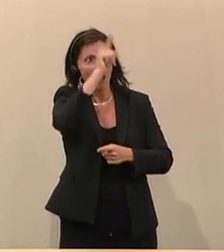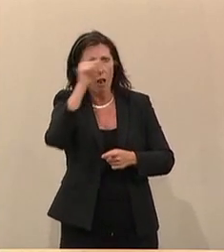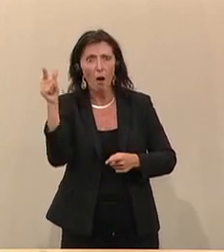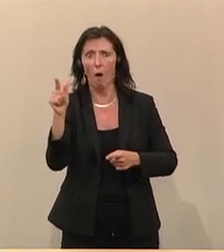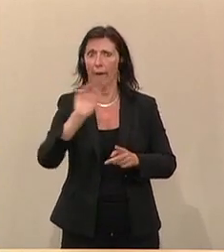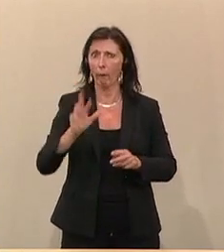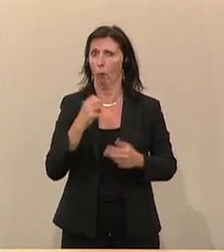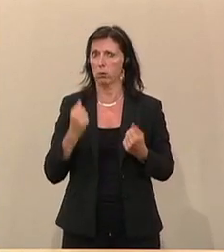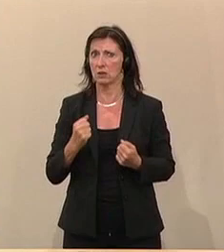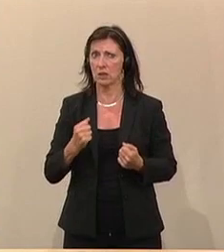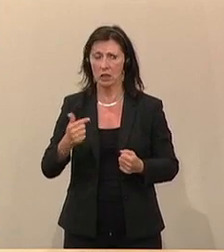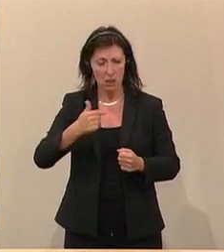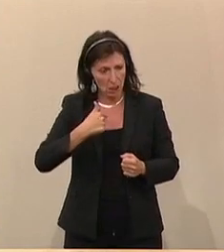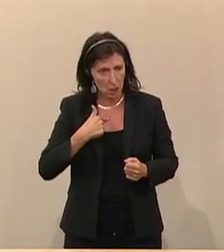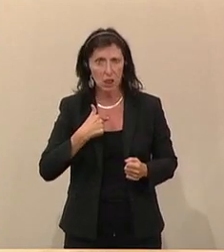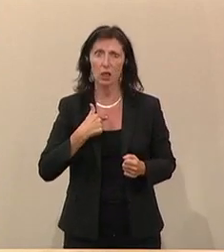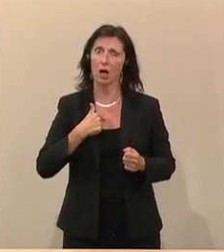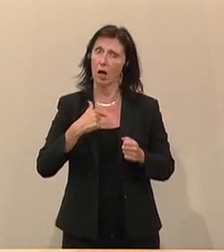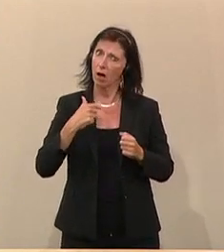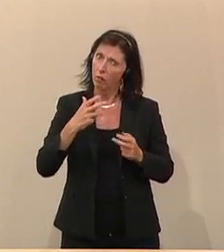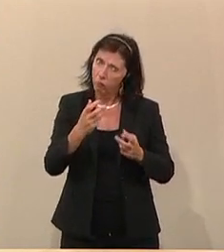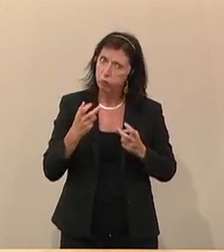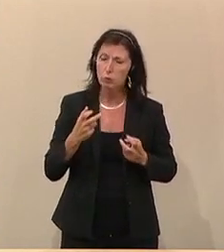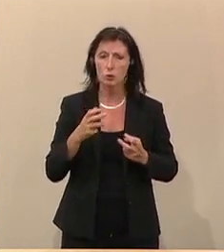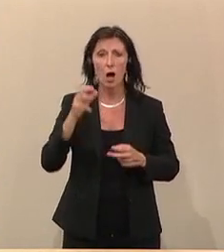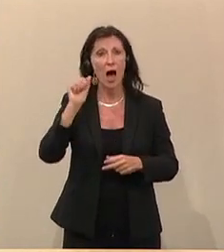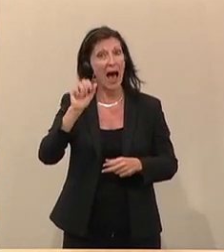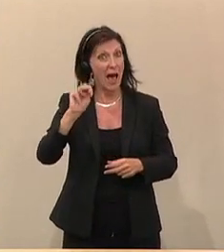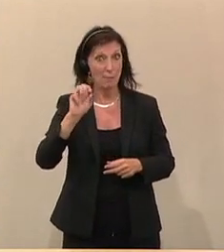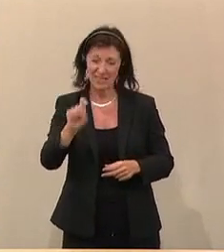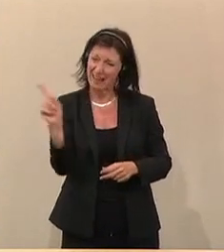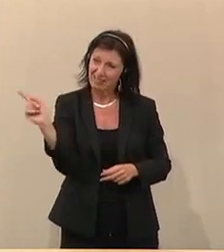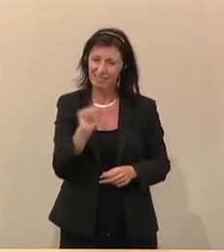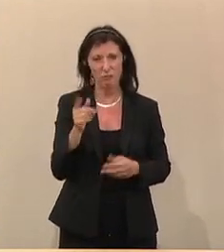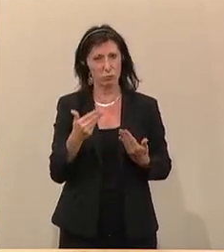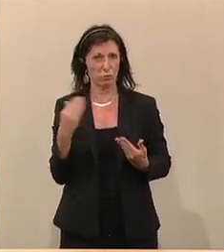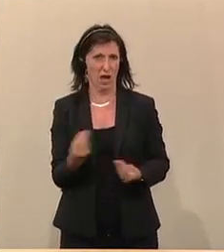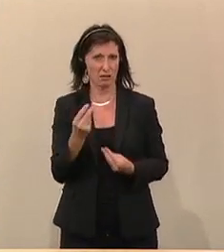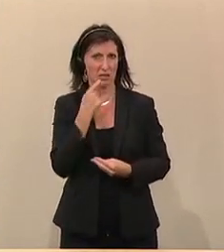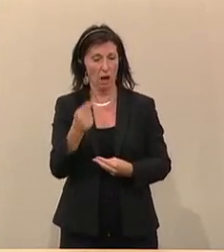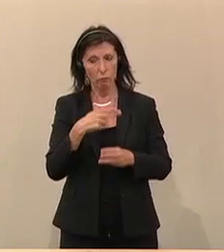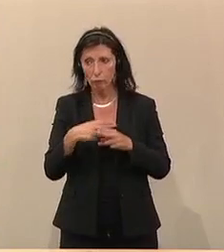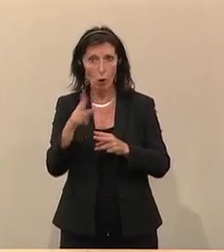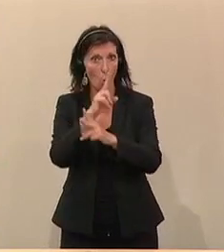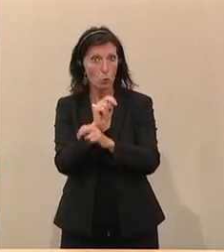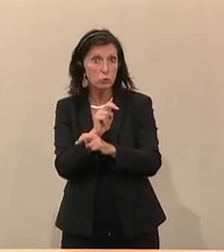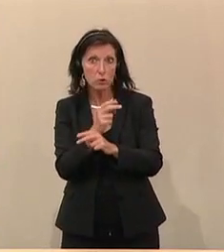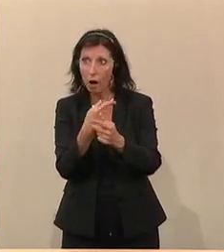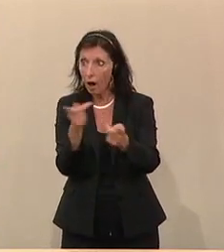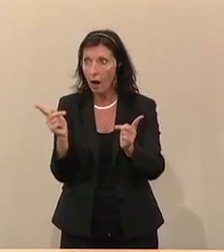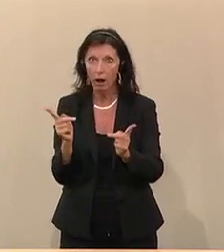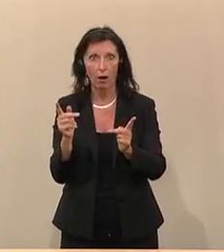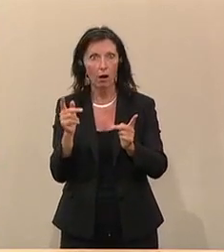bitte ich mir eindeutig einen schritt um das alles muss das unterlassen und hat für österreicher vor allen die sie die